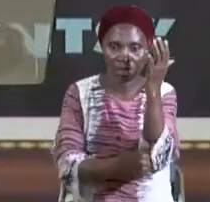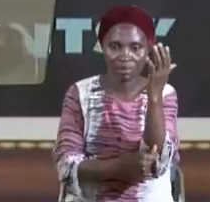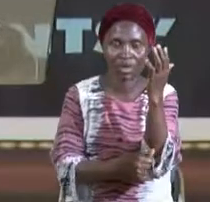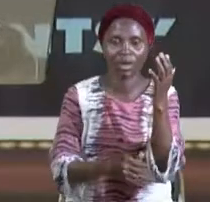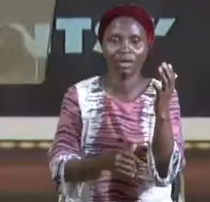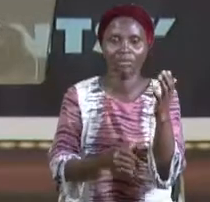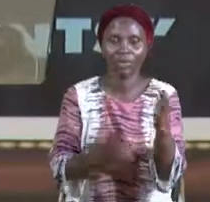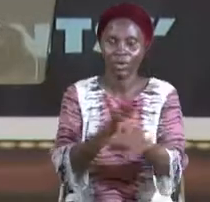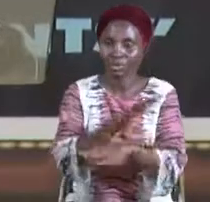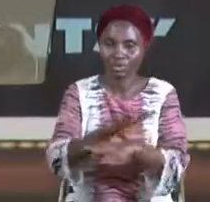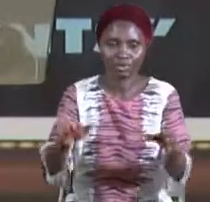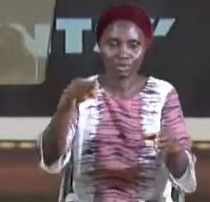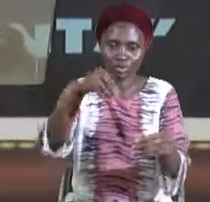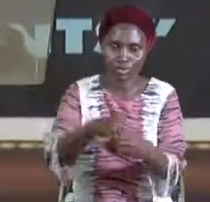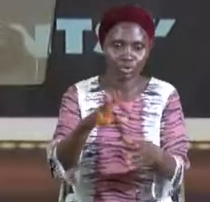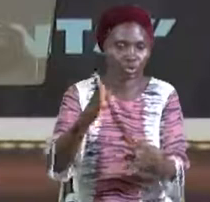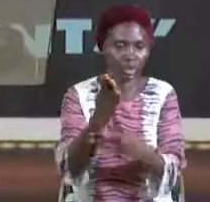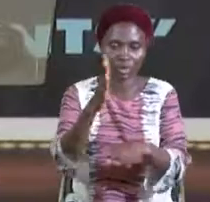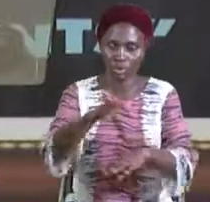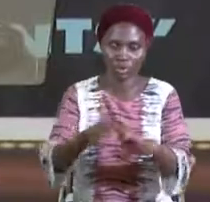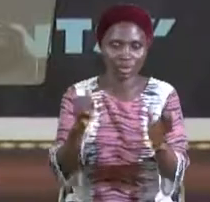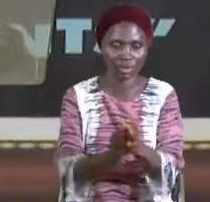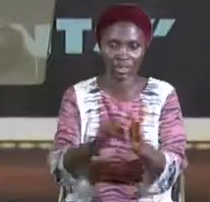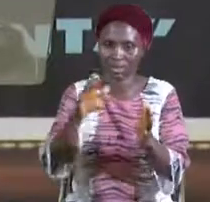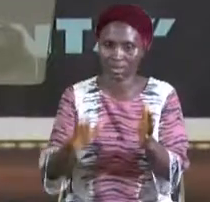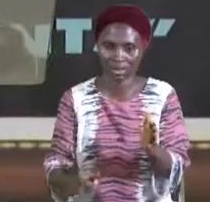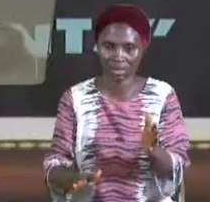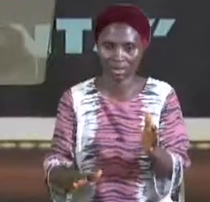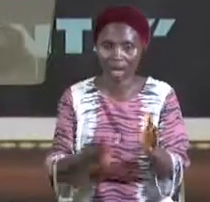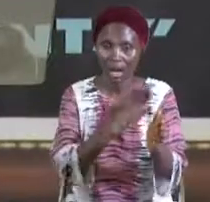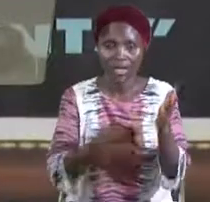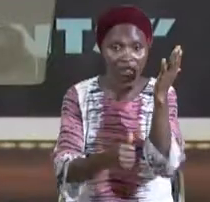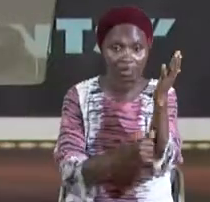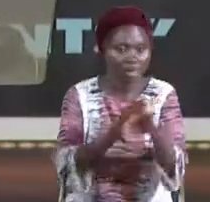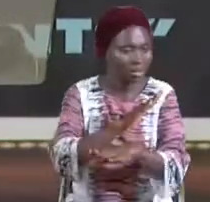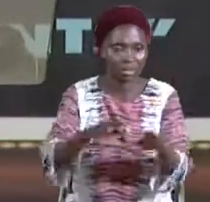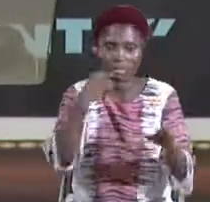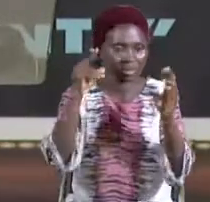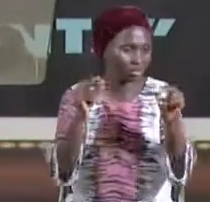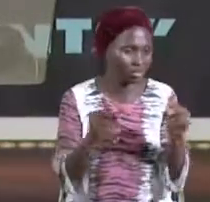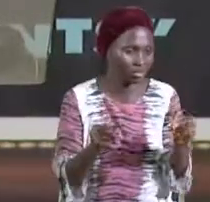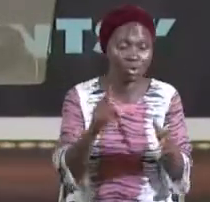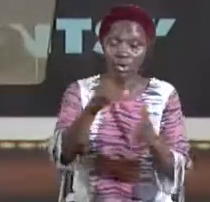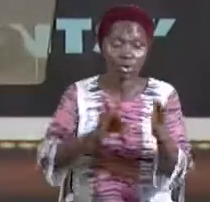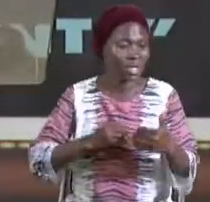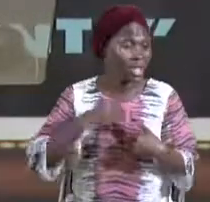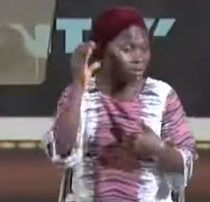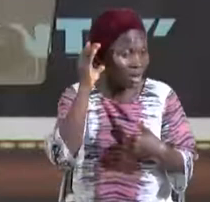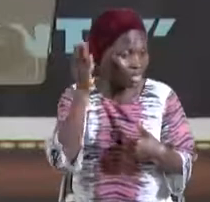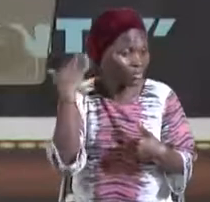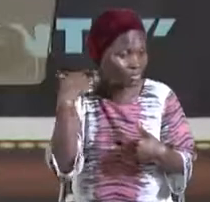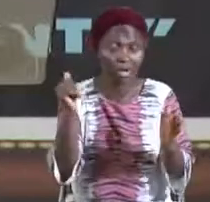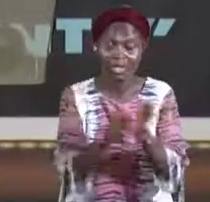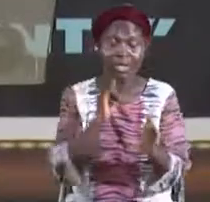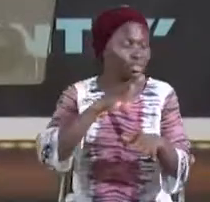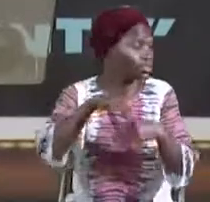Ne porte pas la main sur l'enfant. Abraham n'a pas dit, quelque chose que j'ai entendu, c'est ce que j'ai entendu. Hein. La première voix, c'est ce que je